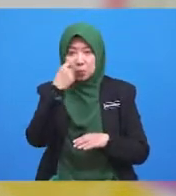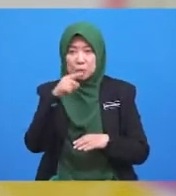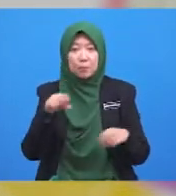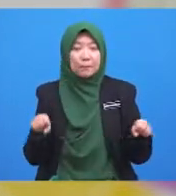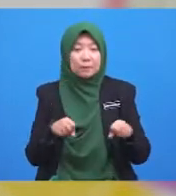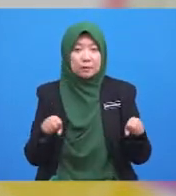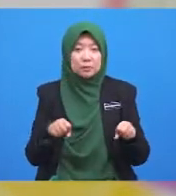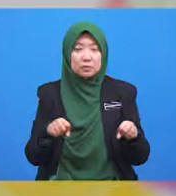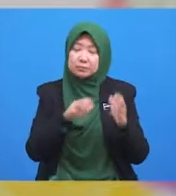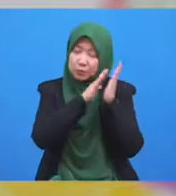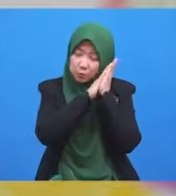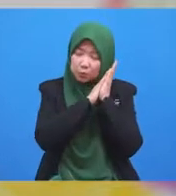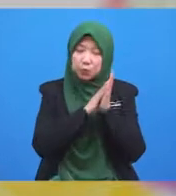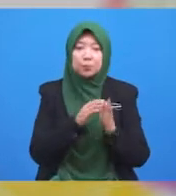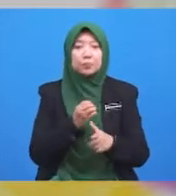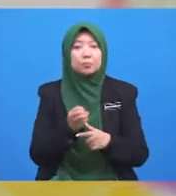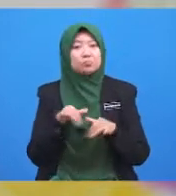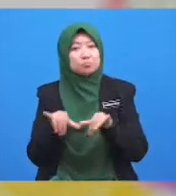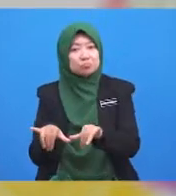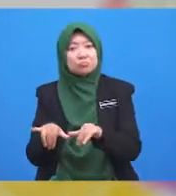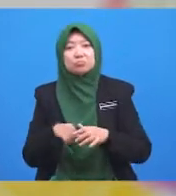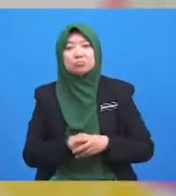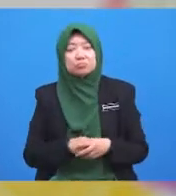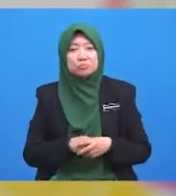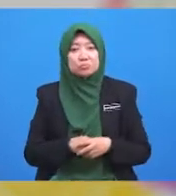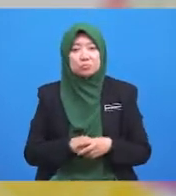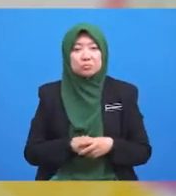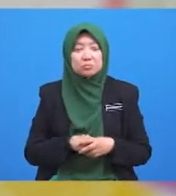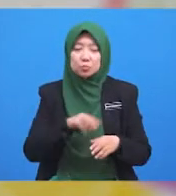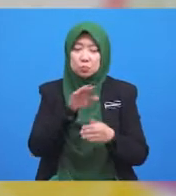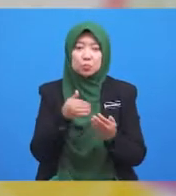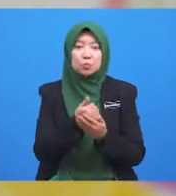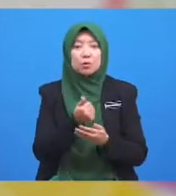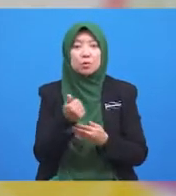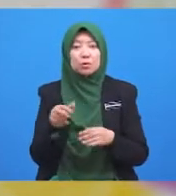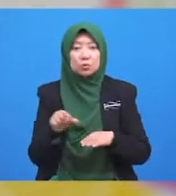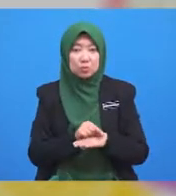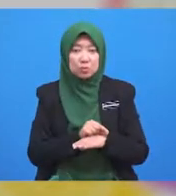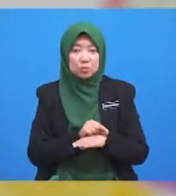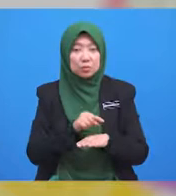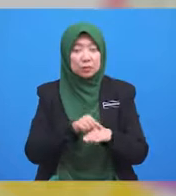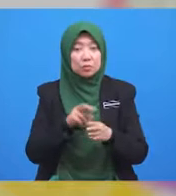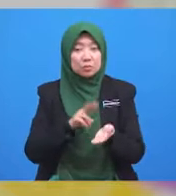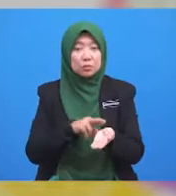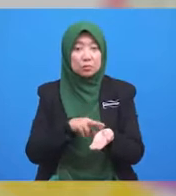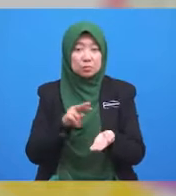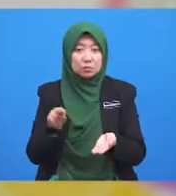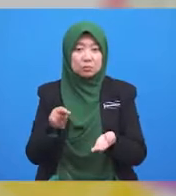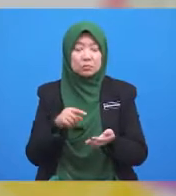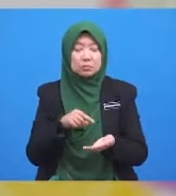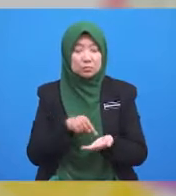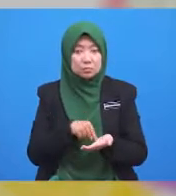memasak, tempat tidur atau tempat tinggal. Semua alatan yang digunakan semasa rawatan